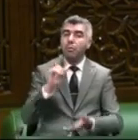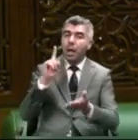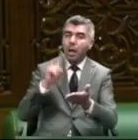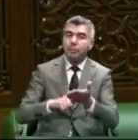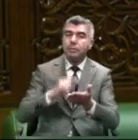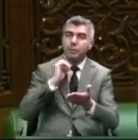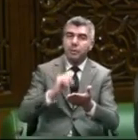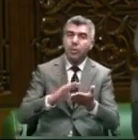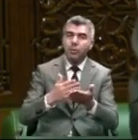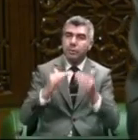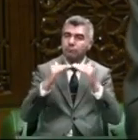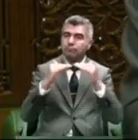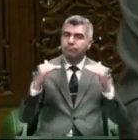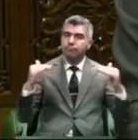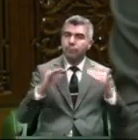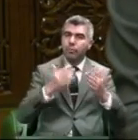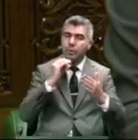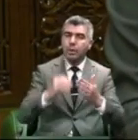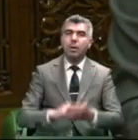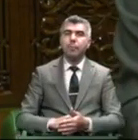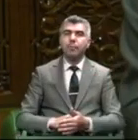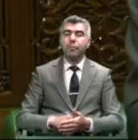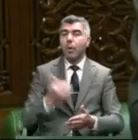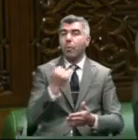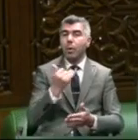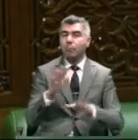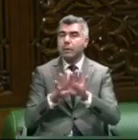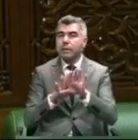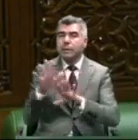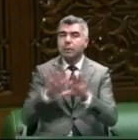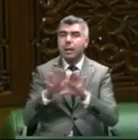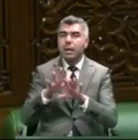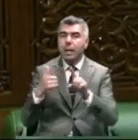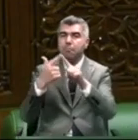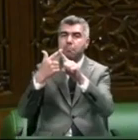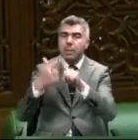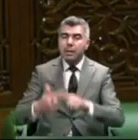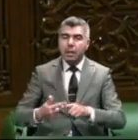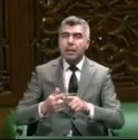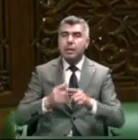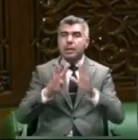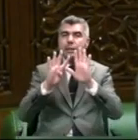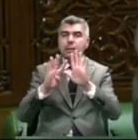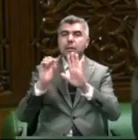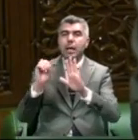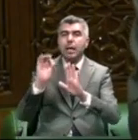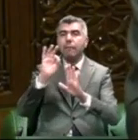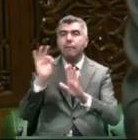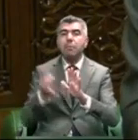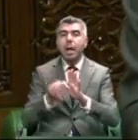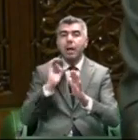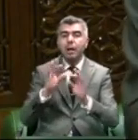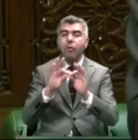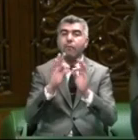لاستراتيجي في السن الاجتماعي ودعامه وفي تدبير ميزانيات حوالي 90% من الاسر المغربيه